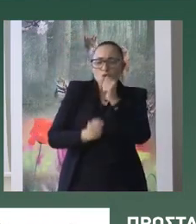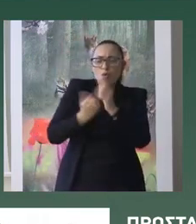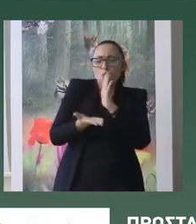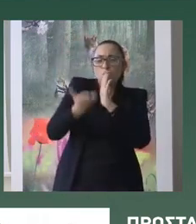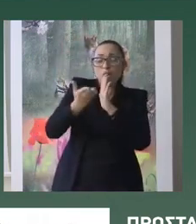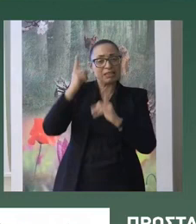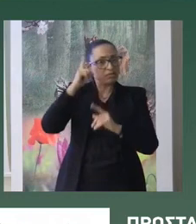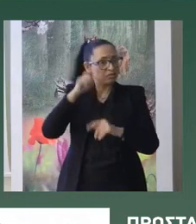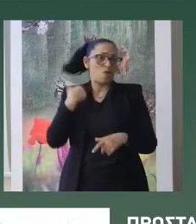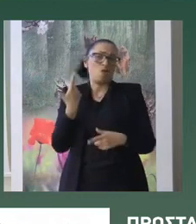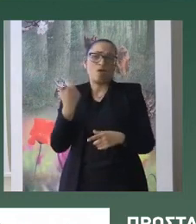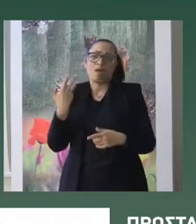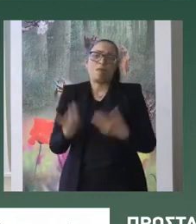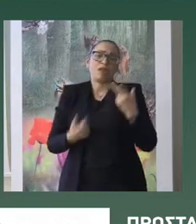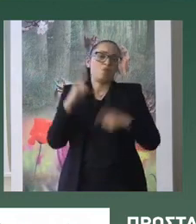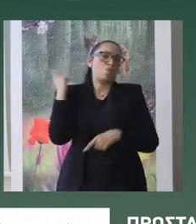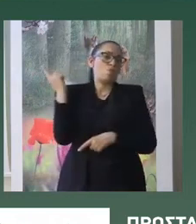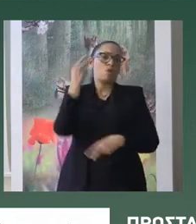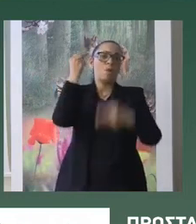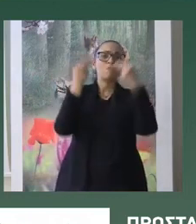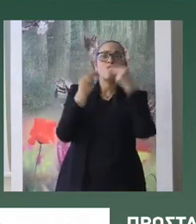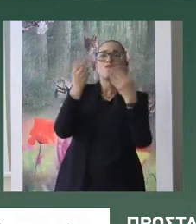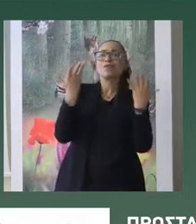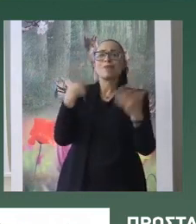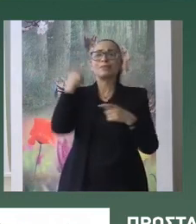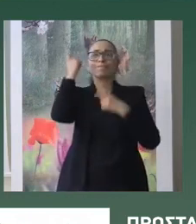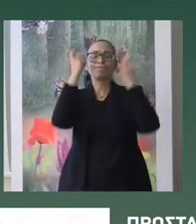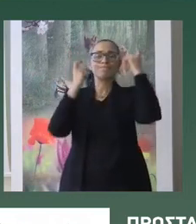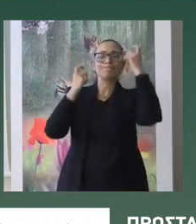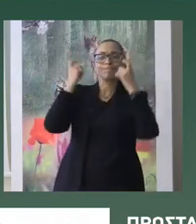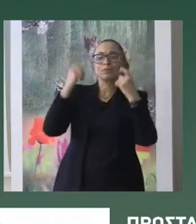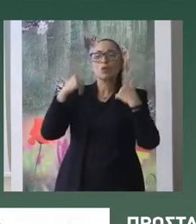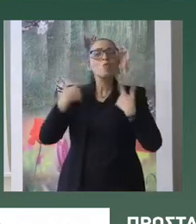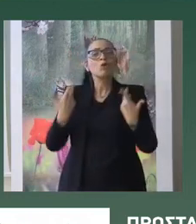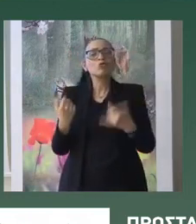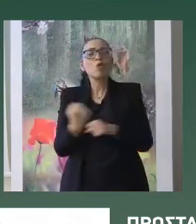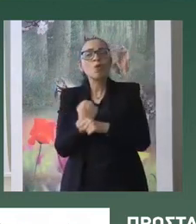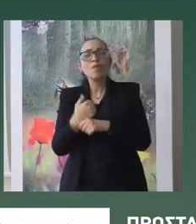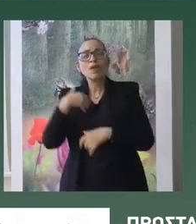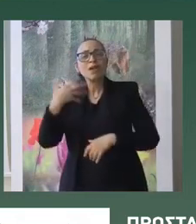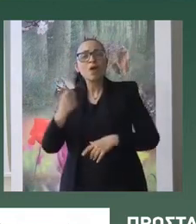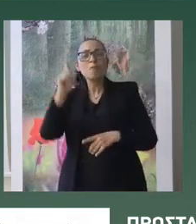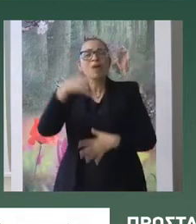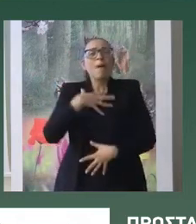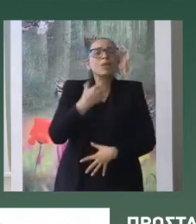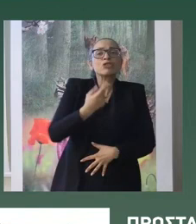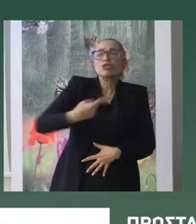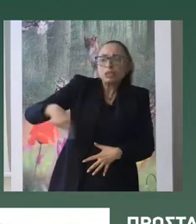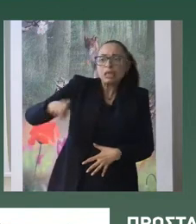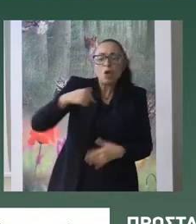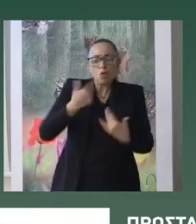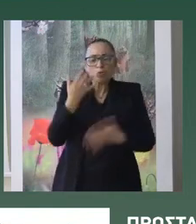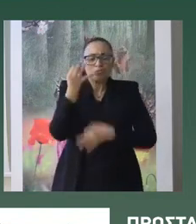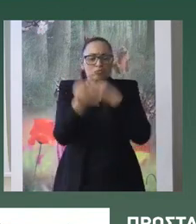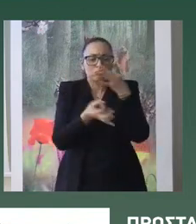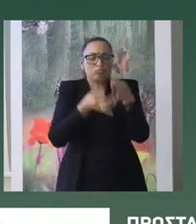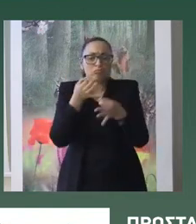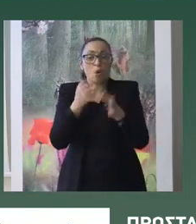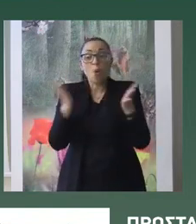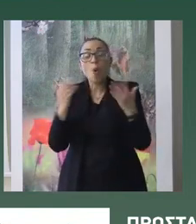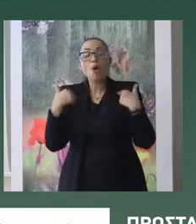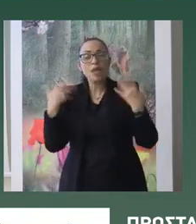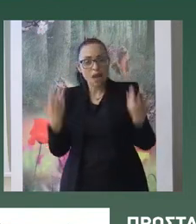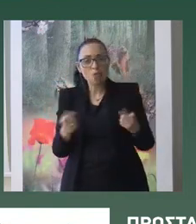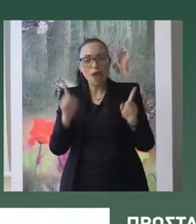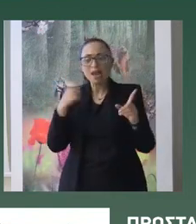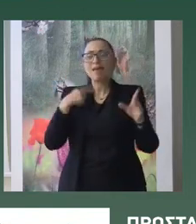ένας προβληματισμός για τα κλιματικά μοντέλα, αλλά θα ήθελα να σας πω πώς τα δουλεύουμε για να έχουμε μια εμπιστοσύνη σε αυτό που λέμε, σε εσάς, όπου τα λέμε. Όταν